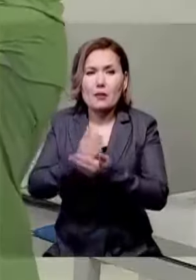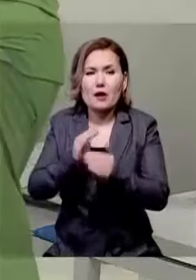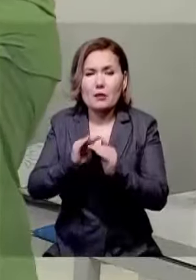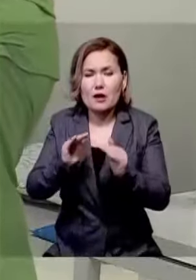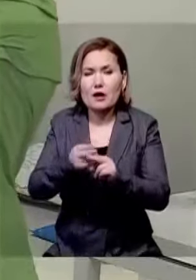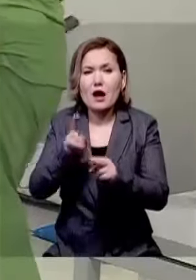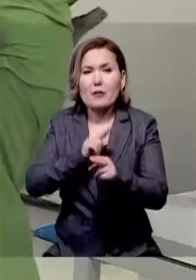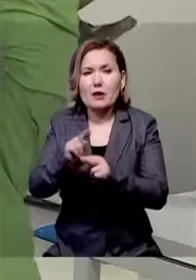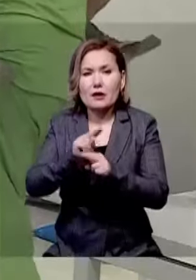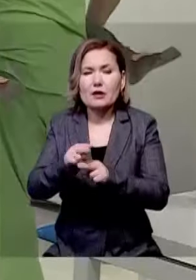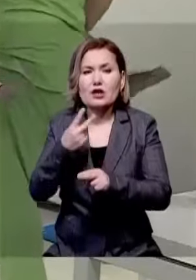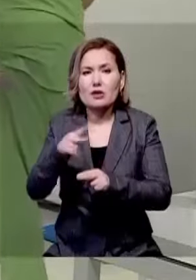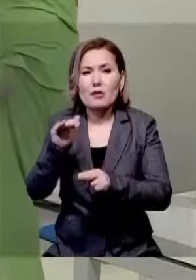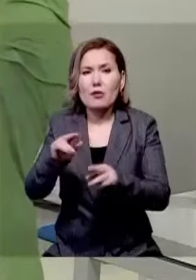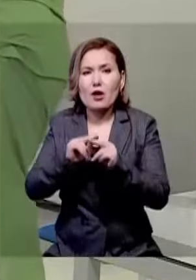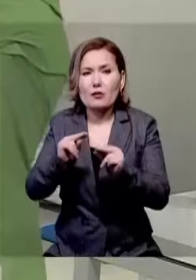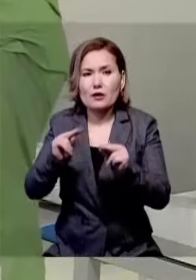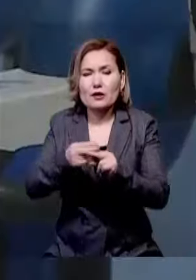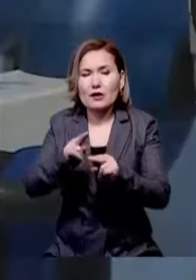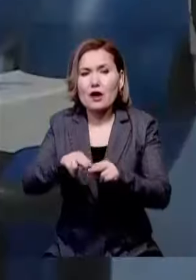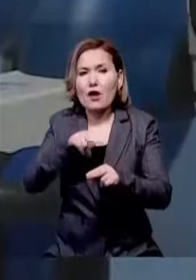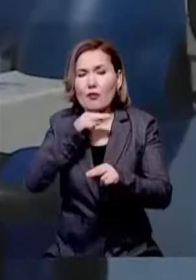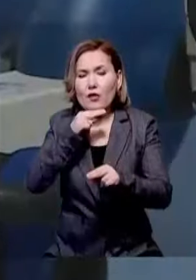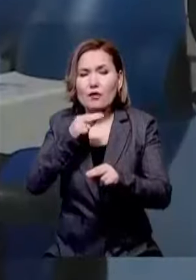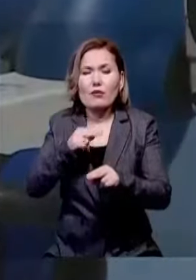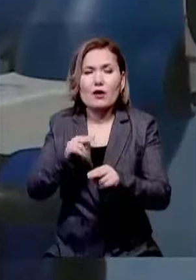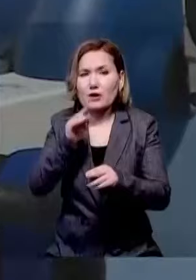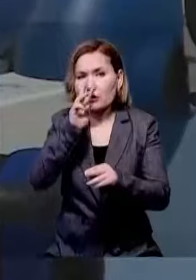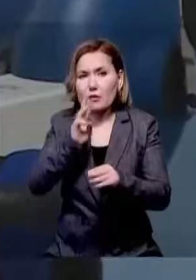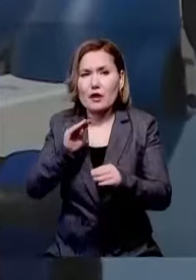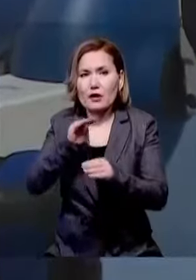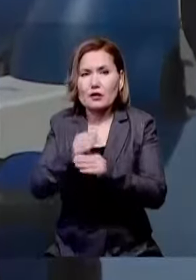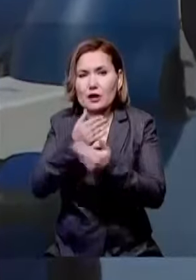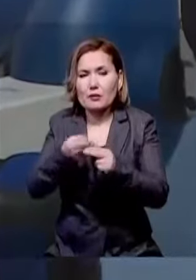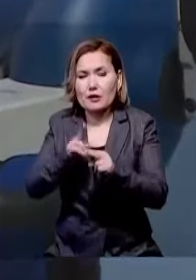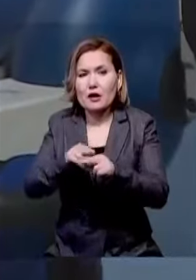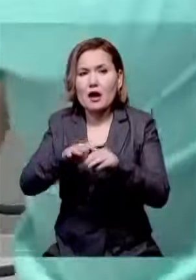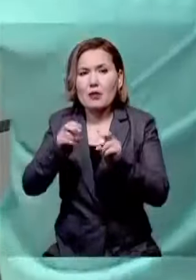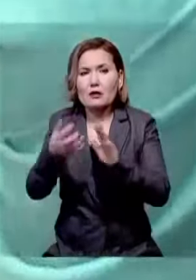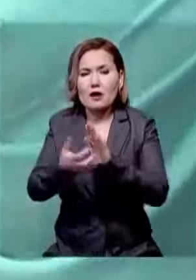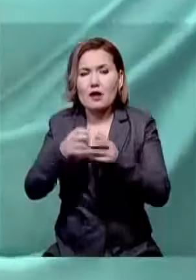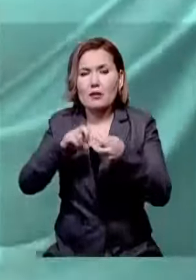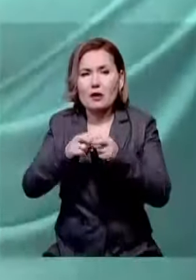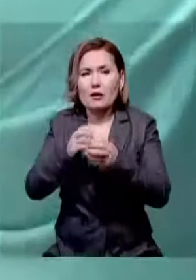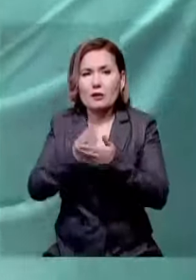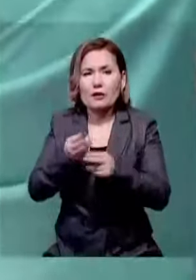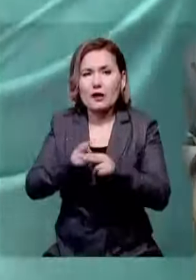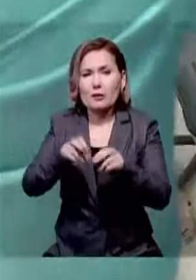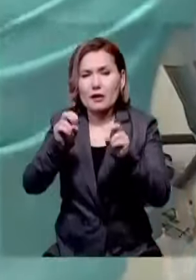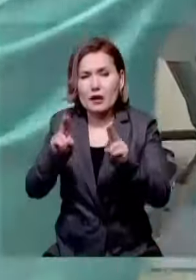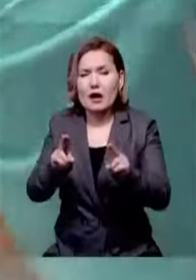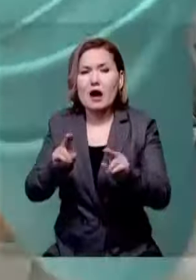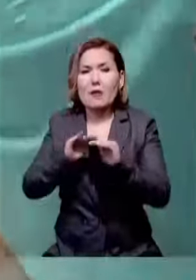балаларға білім беретін 20 мыңнан астам мұғалім назардан тыс қалған. Сондықтан бұл салада маман тапшылығы байқалады.